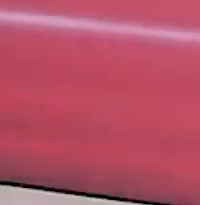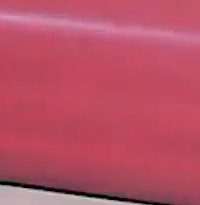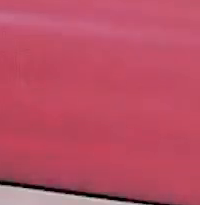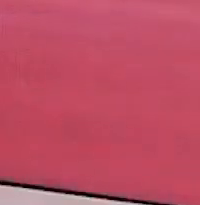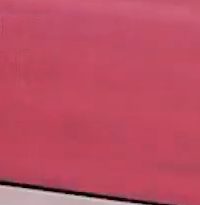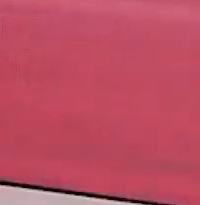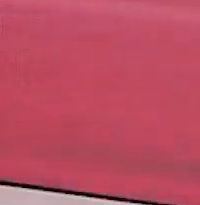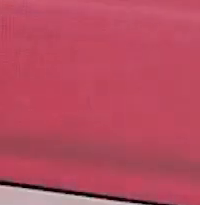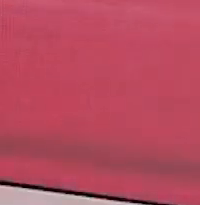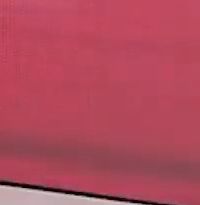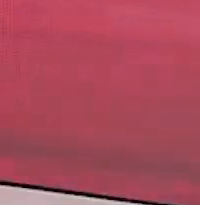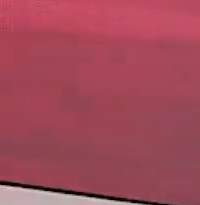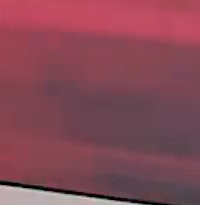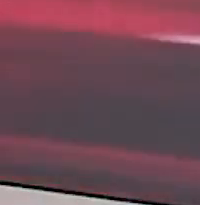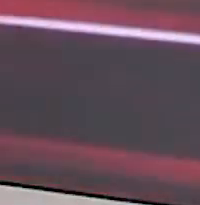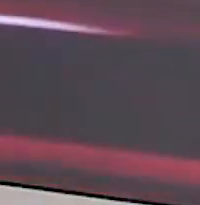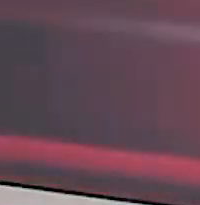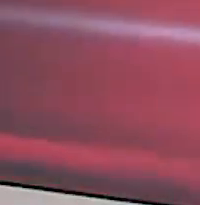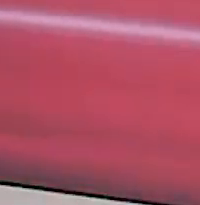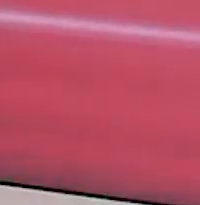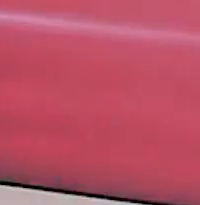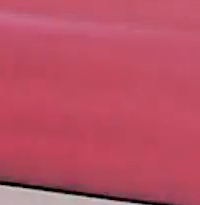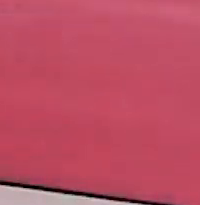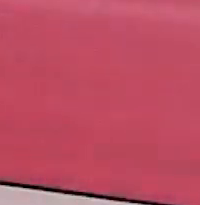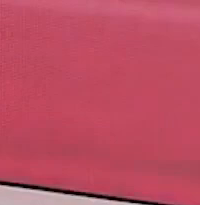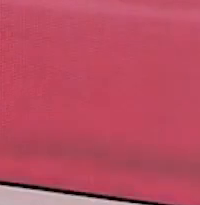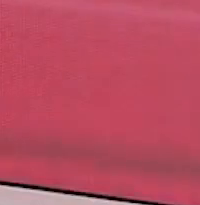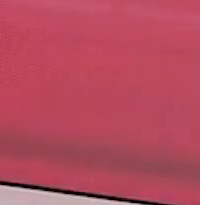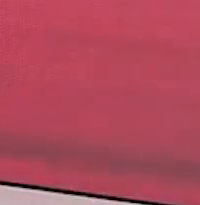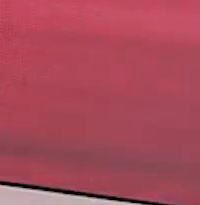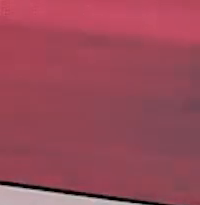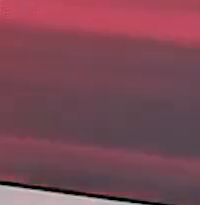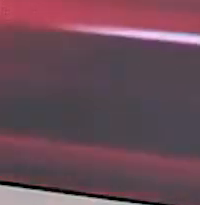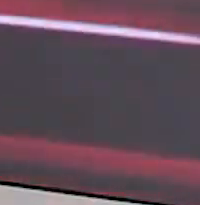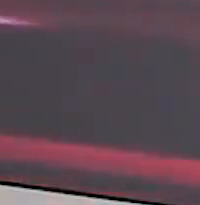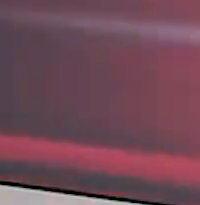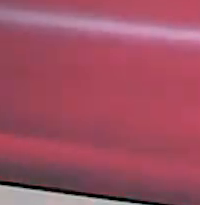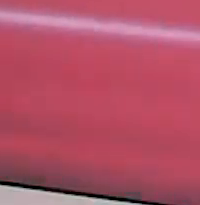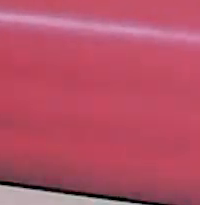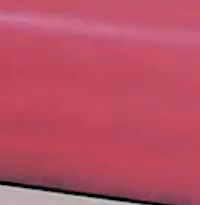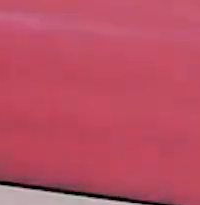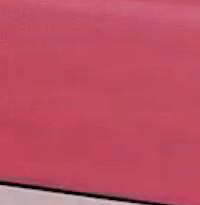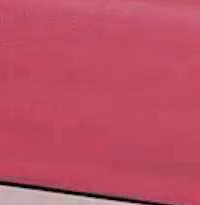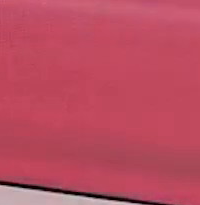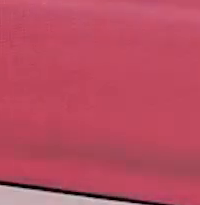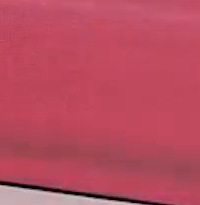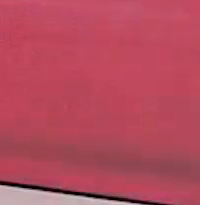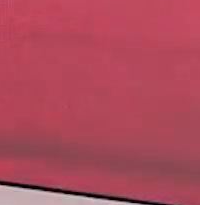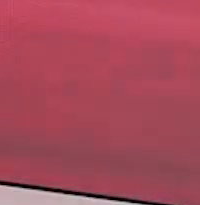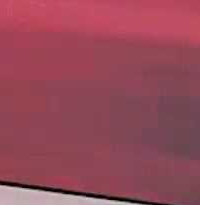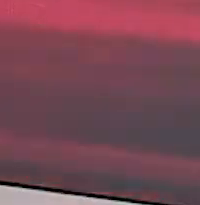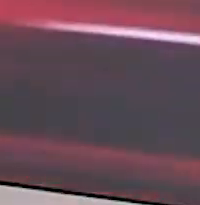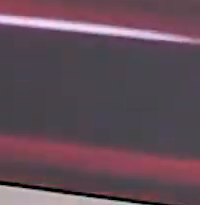Mga kapuso, para una ka sa mga balita, mag-subscribe sa GMA Integrated News sa YouTube. Sa mga kapuso abroad,